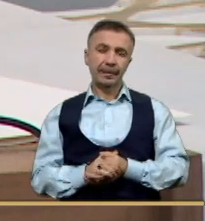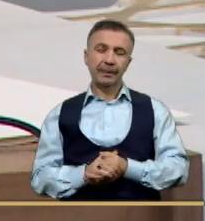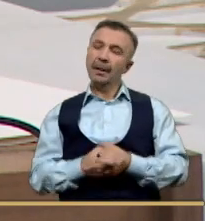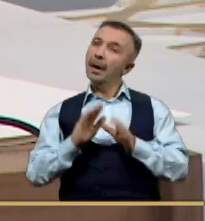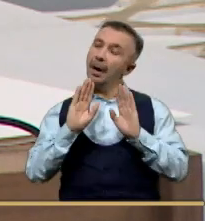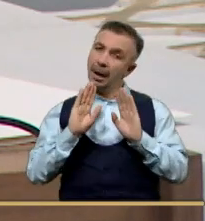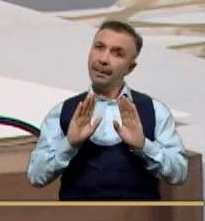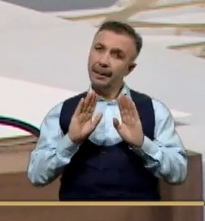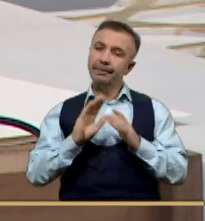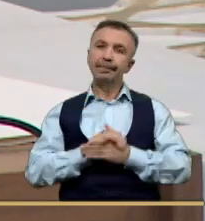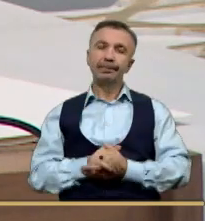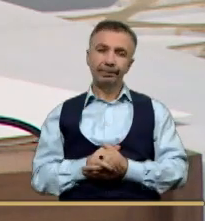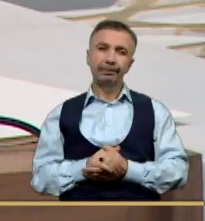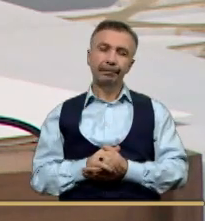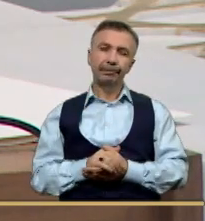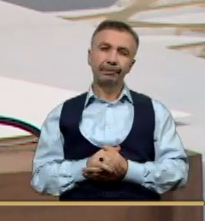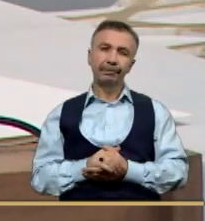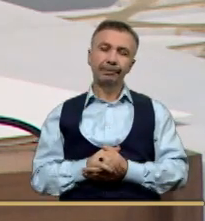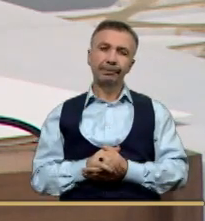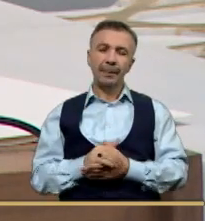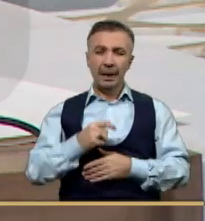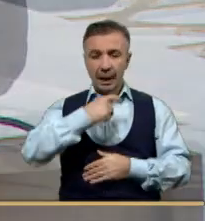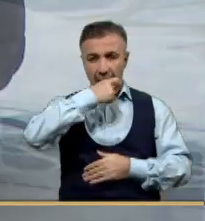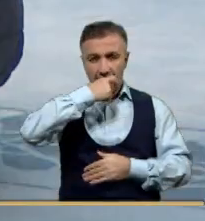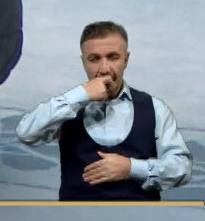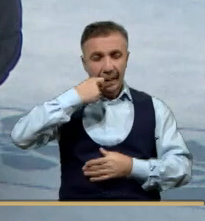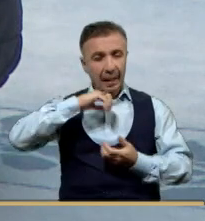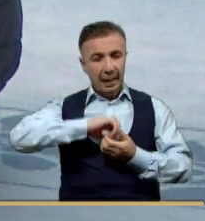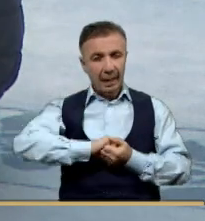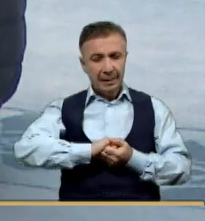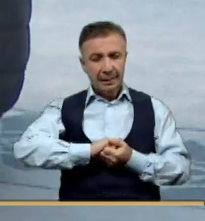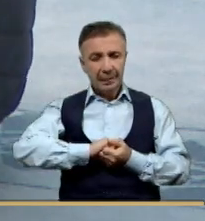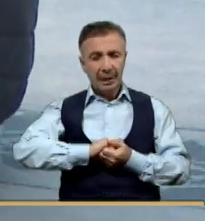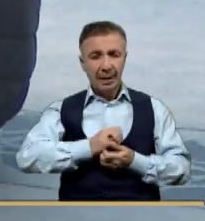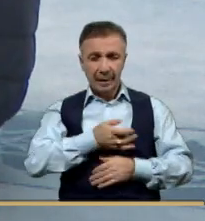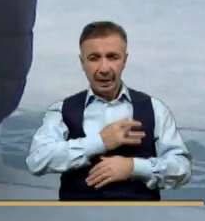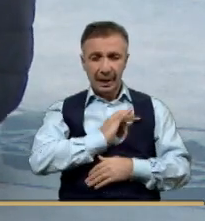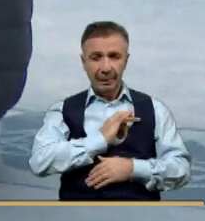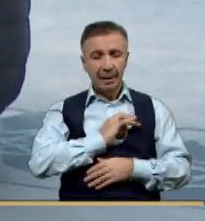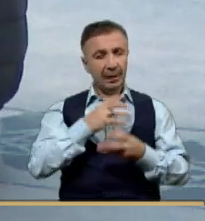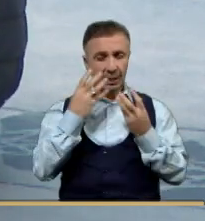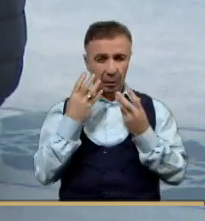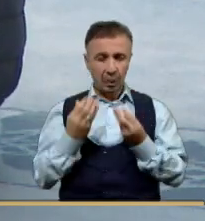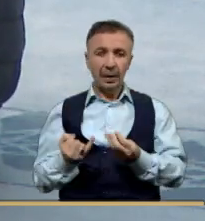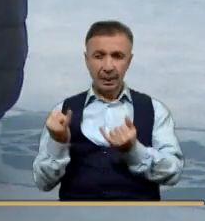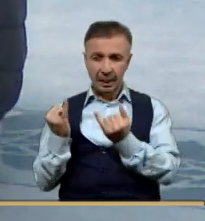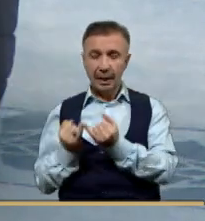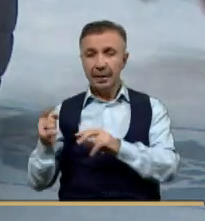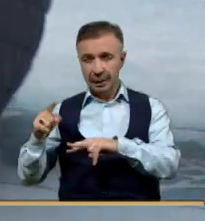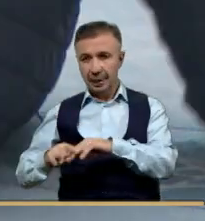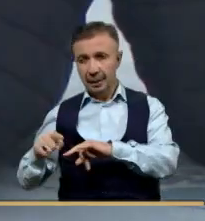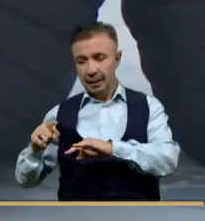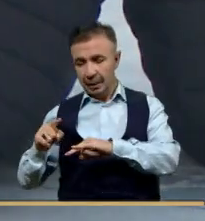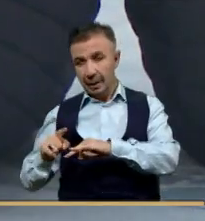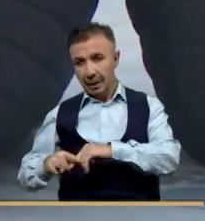Ama ihlasla, samimiyetle, imanla dolu olan kardeşi